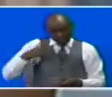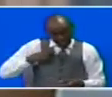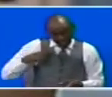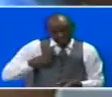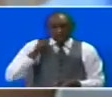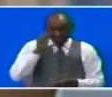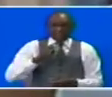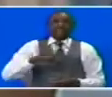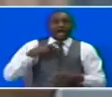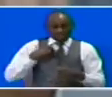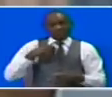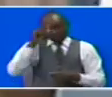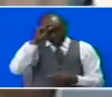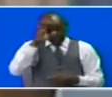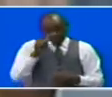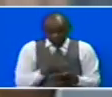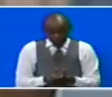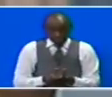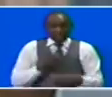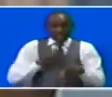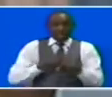ndani ya serikali kutoka uhuru ulipoanza,